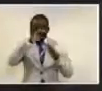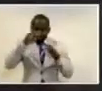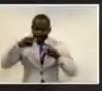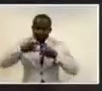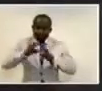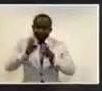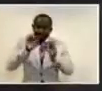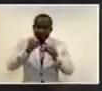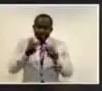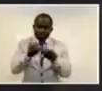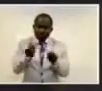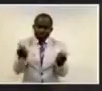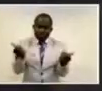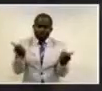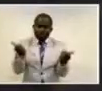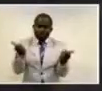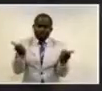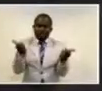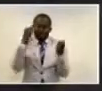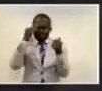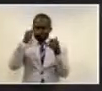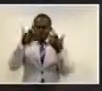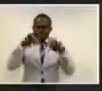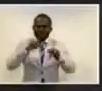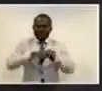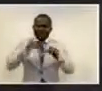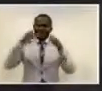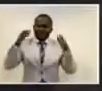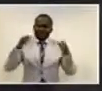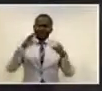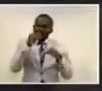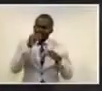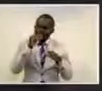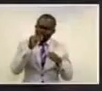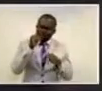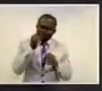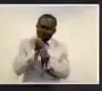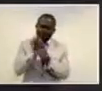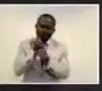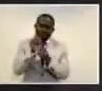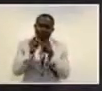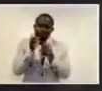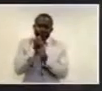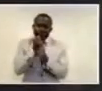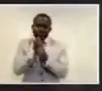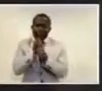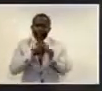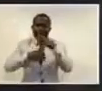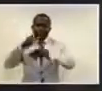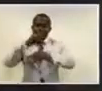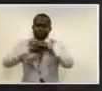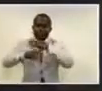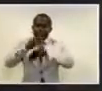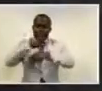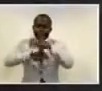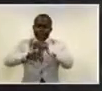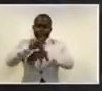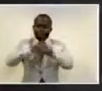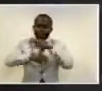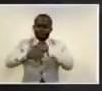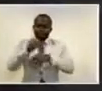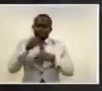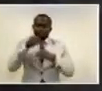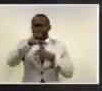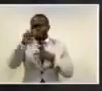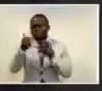uburyo turebe uko byakemuka bimaze igihe tubivuga abantu bakora iby'inganda hari